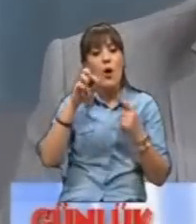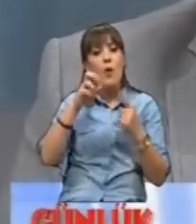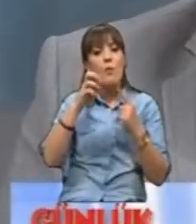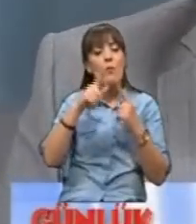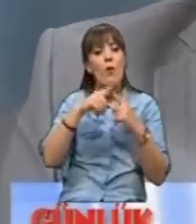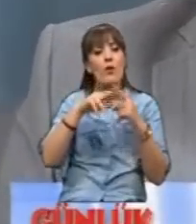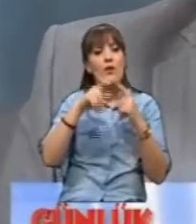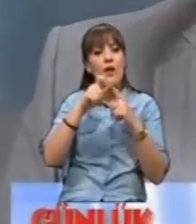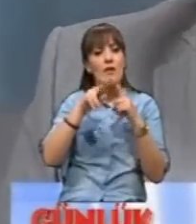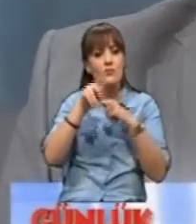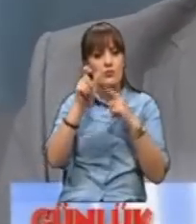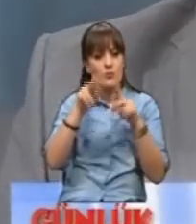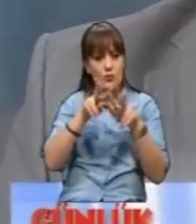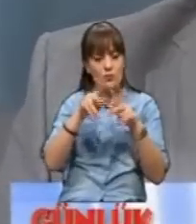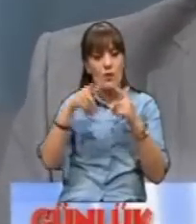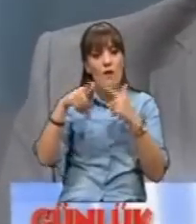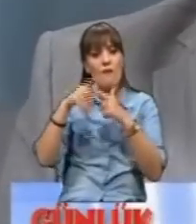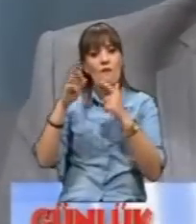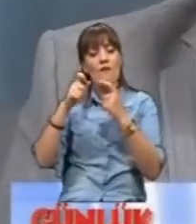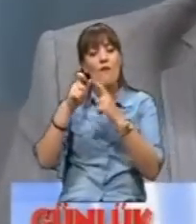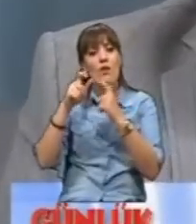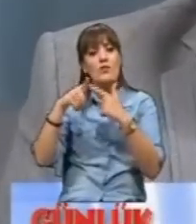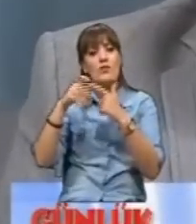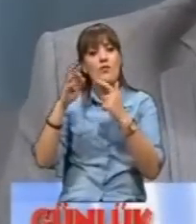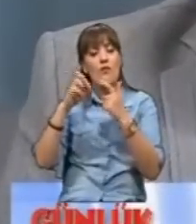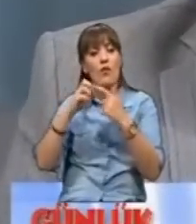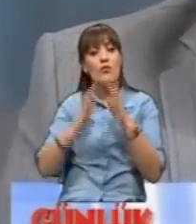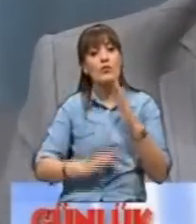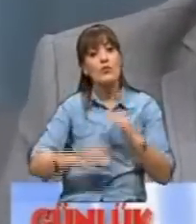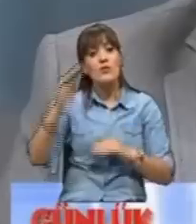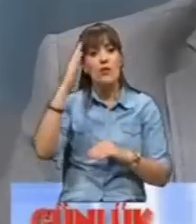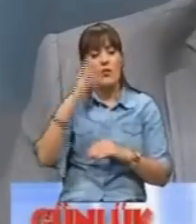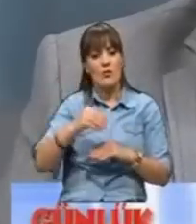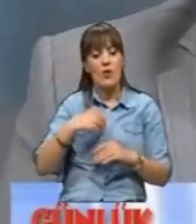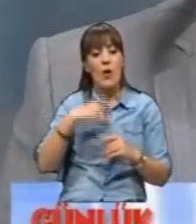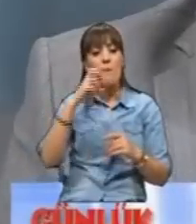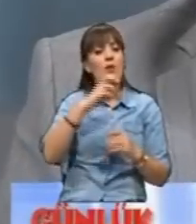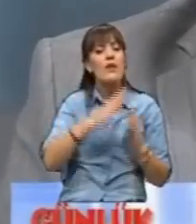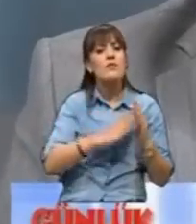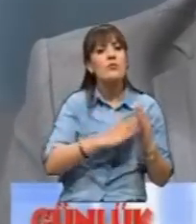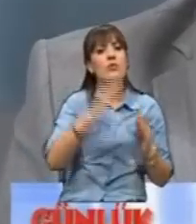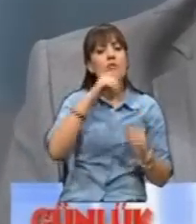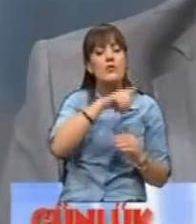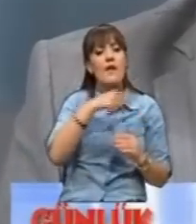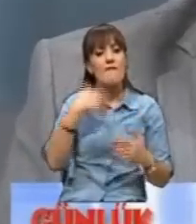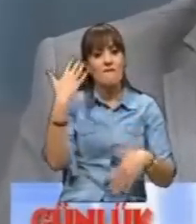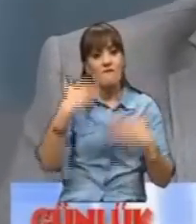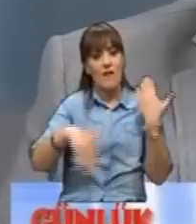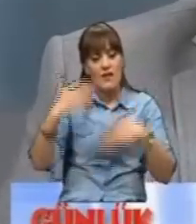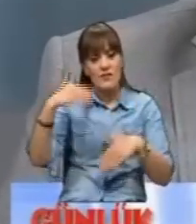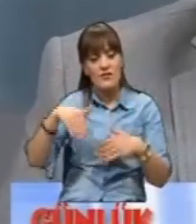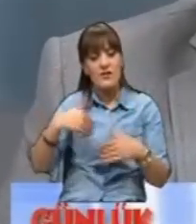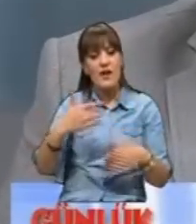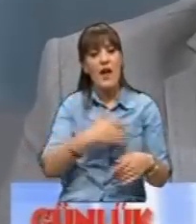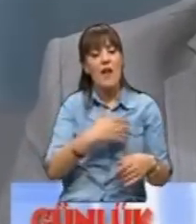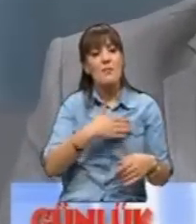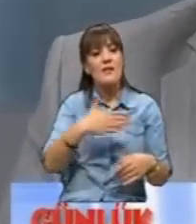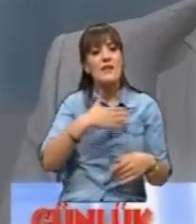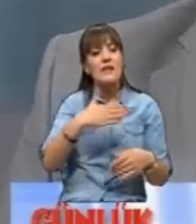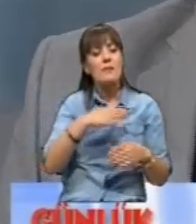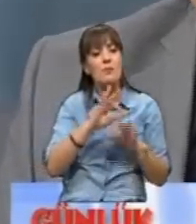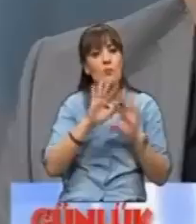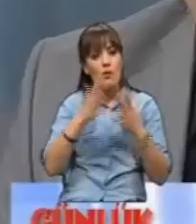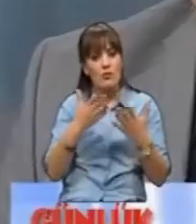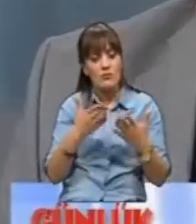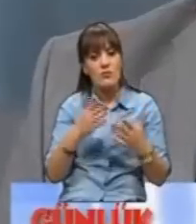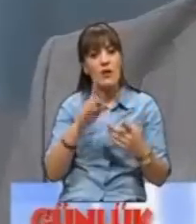fosfordur. Evet. Potasyum yüksekliği felçlere, ondan sonra kalpte ritim bozukluklarına,